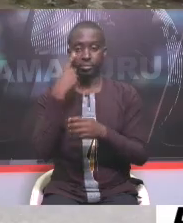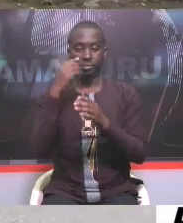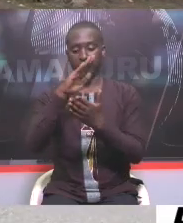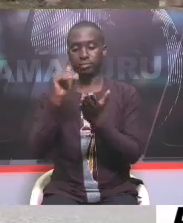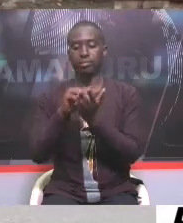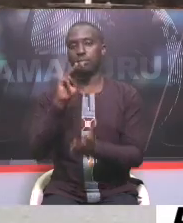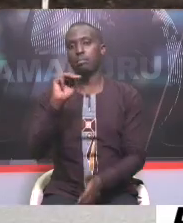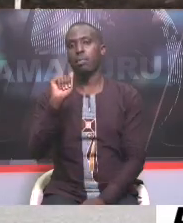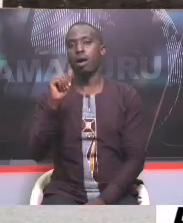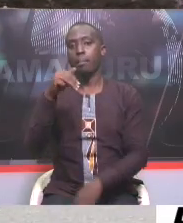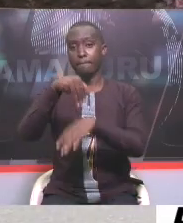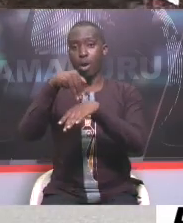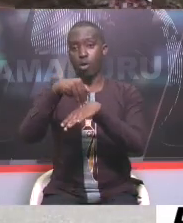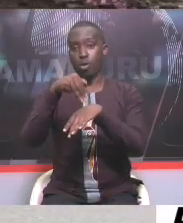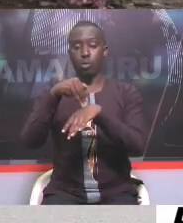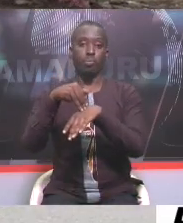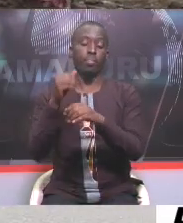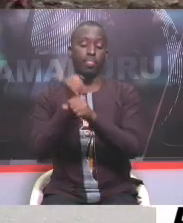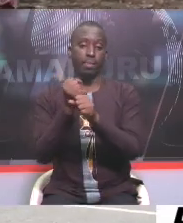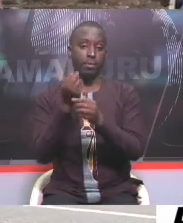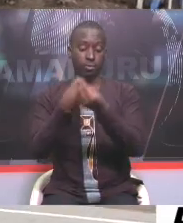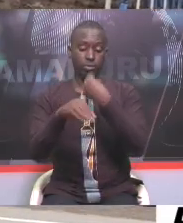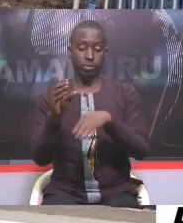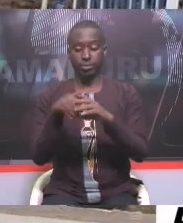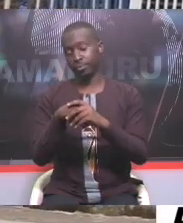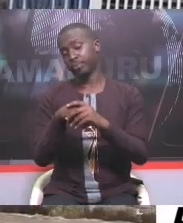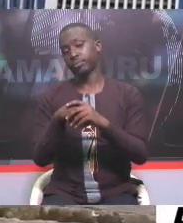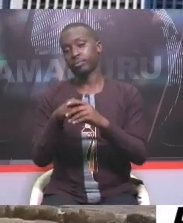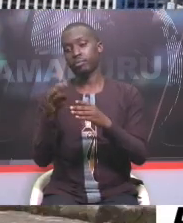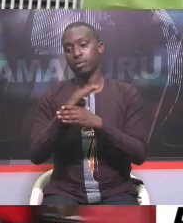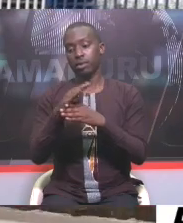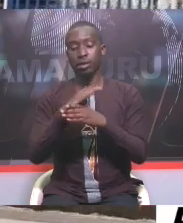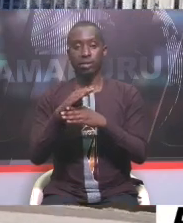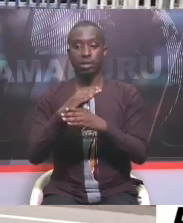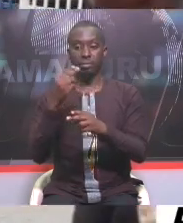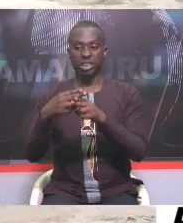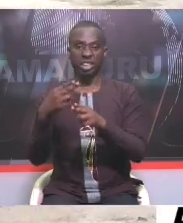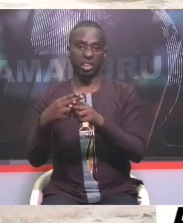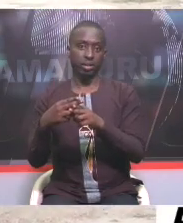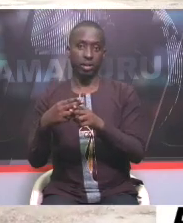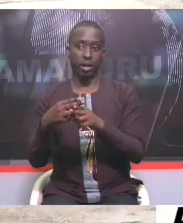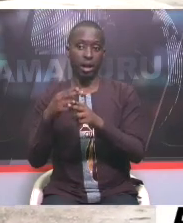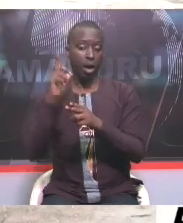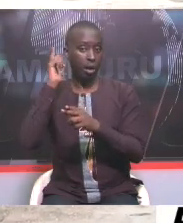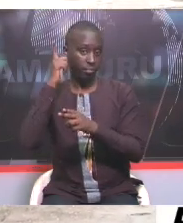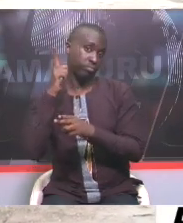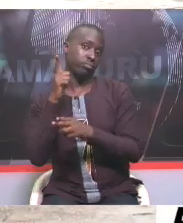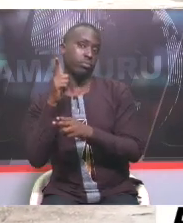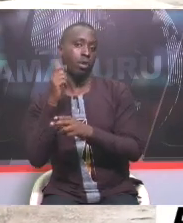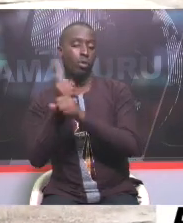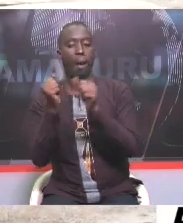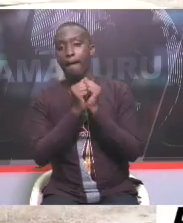ya Mahoko, asanzwe akora ubucuruzi bwa serivisi za mobile money abamwita ba agenti. Akorana na kompanyi y'itumanaho ya